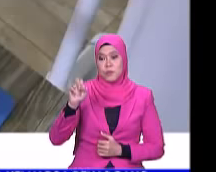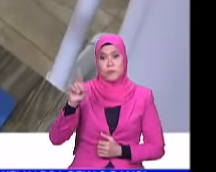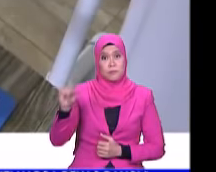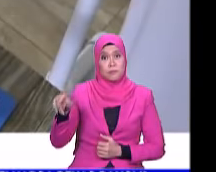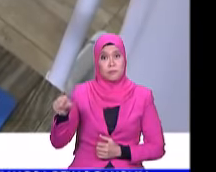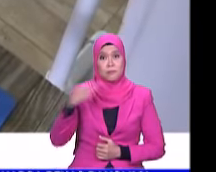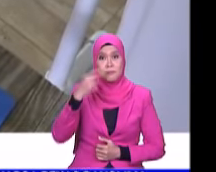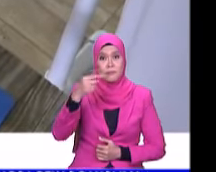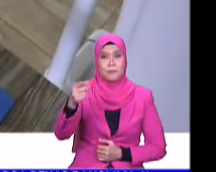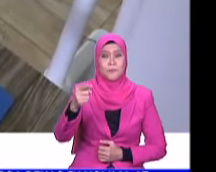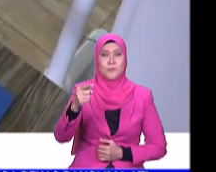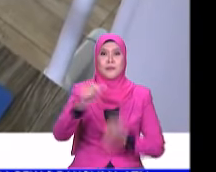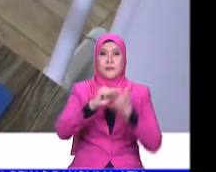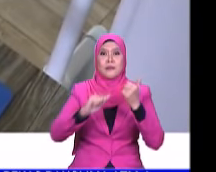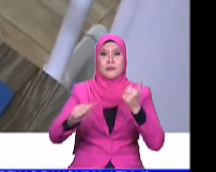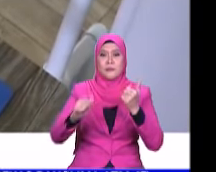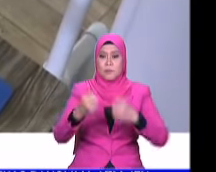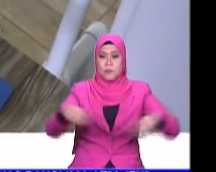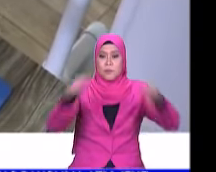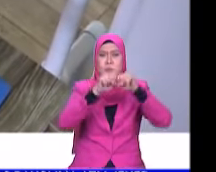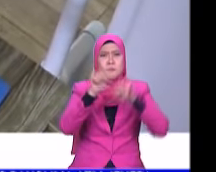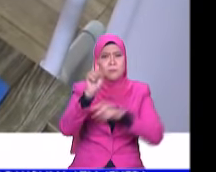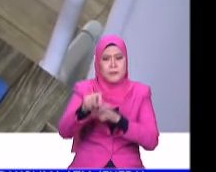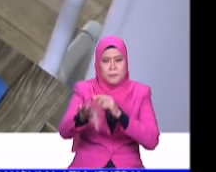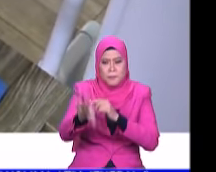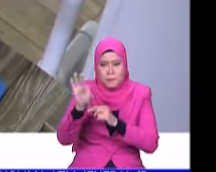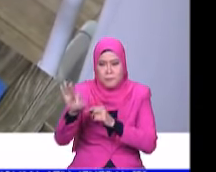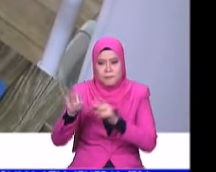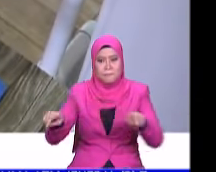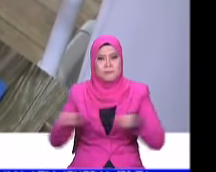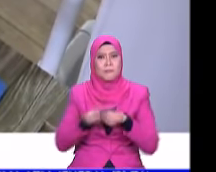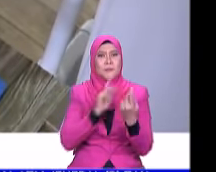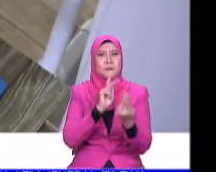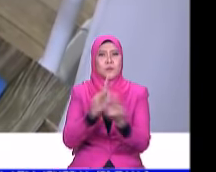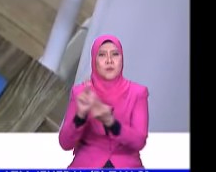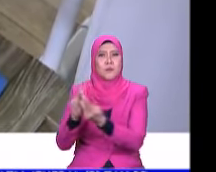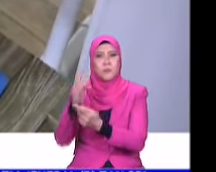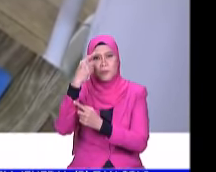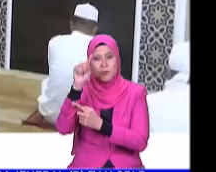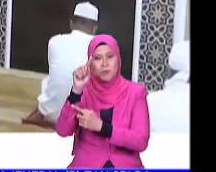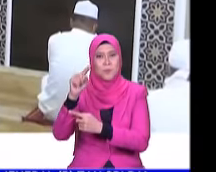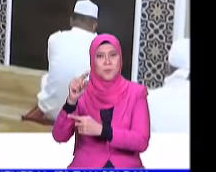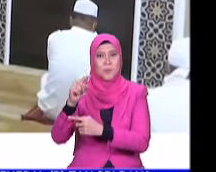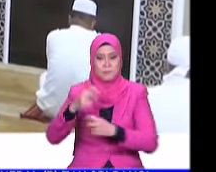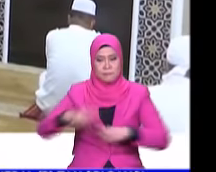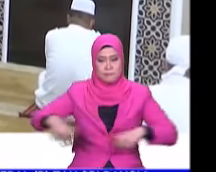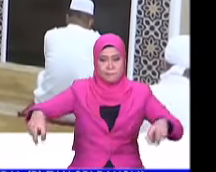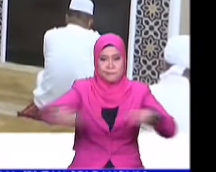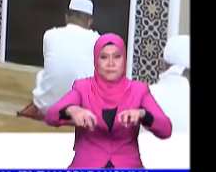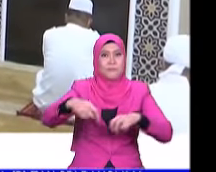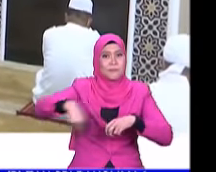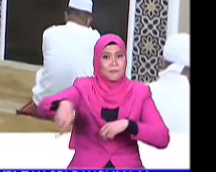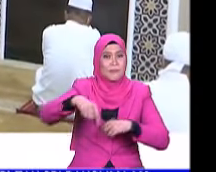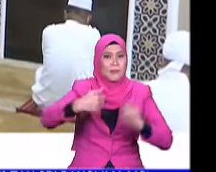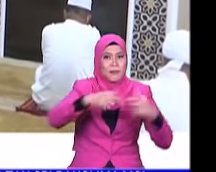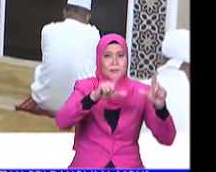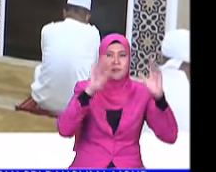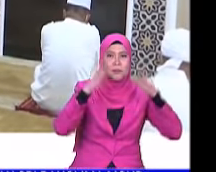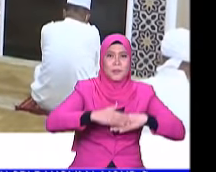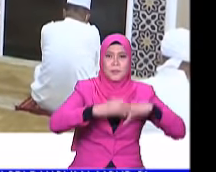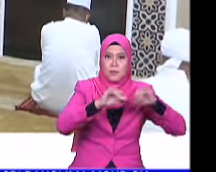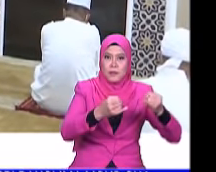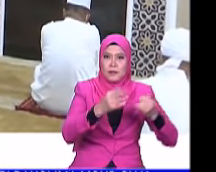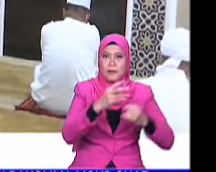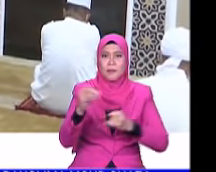dan surau perlu menentukan kaedah pemilihan yang bersesuaian untuk ahli kariah yang layak hadir menunaikan solat Jumaat dan